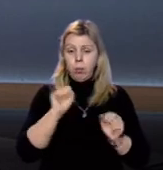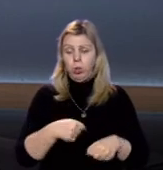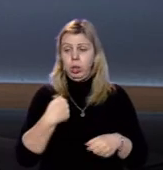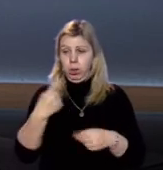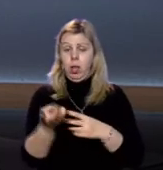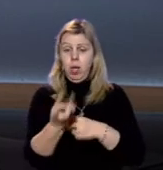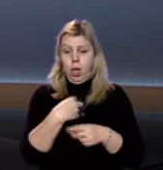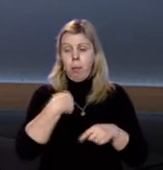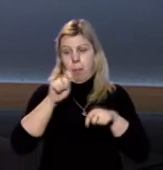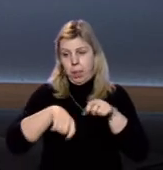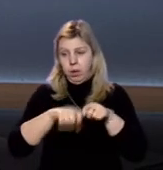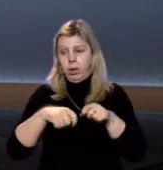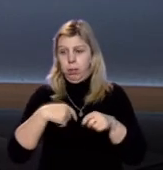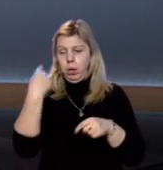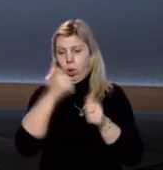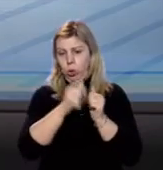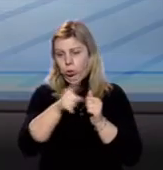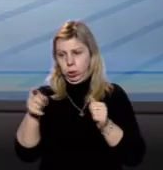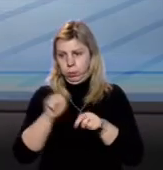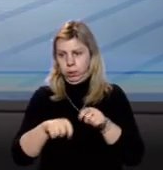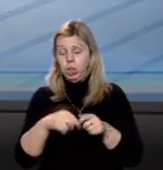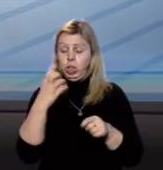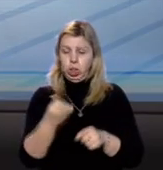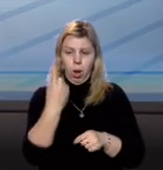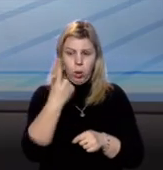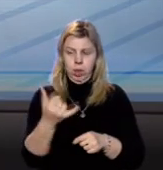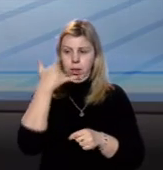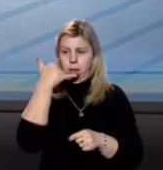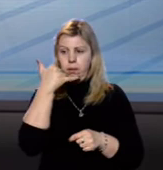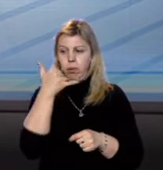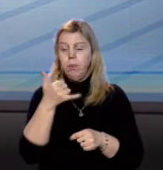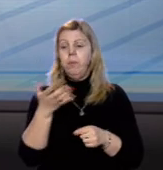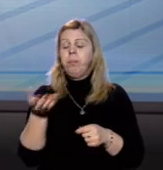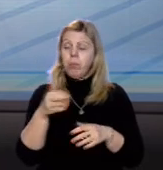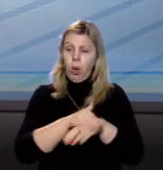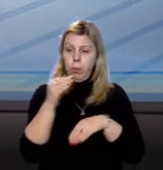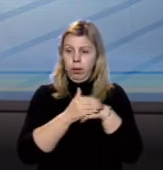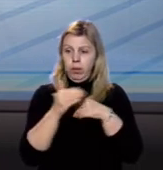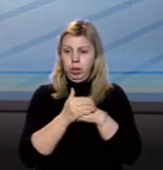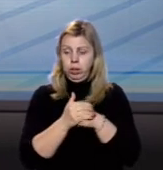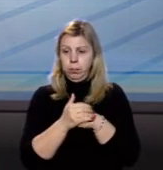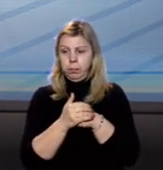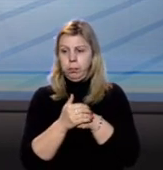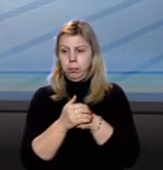ми, звичайно ж, перевіримо кожну особову справу. Тож маємо ще один телефонний дзвінок. Добрий вечір.